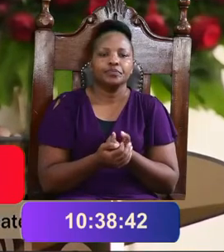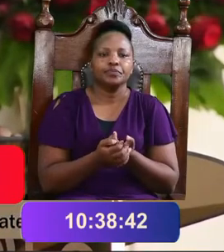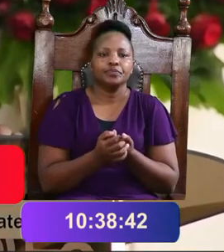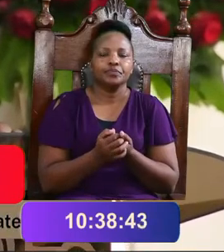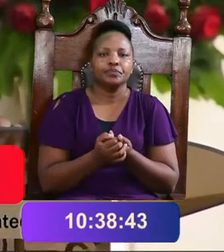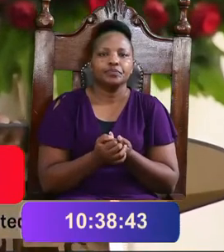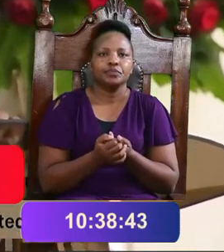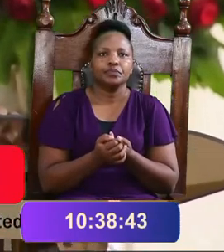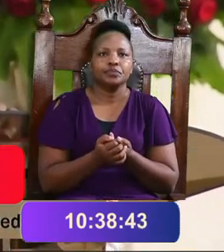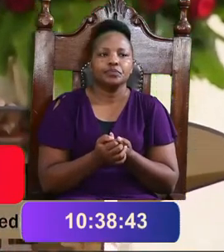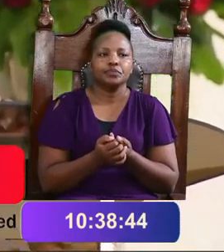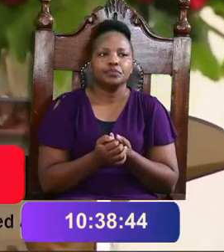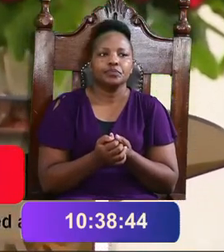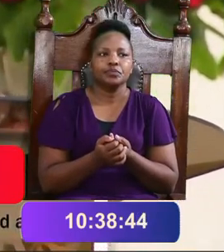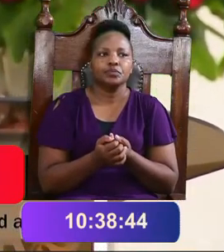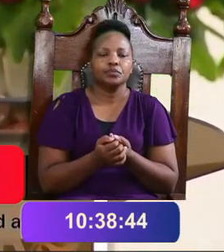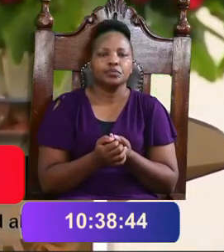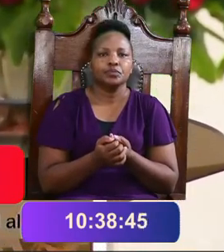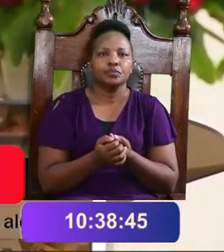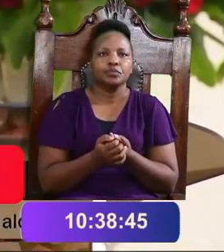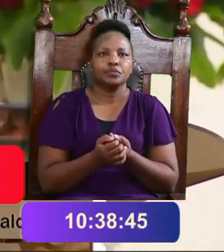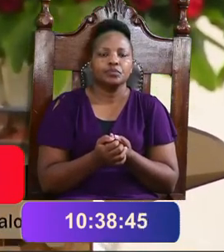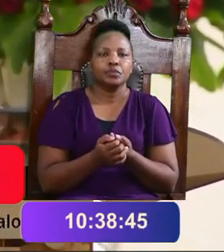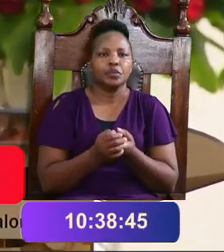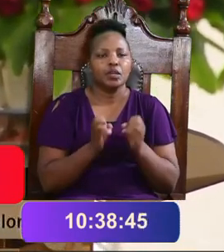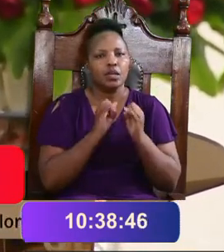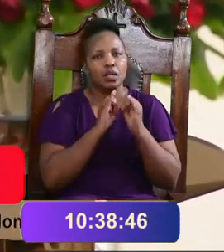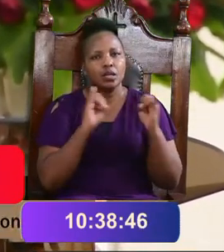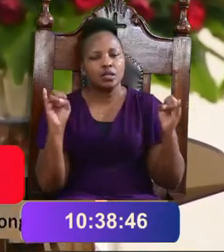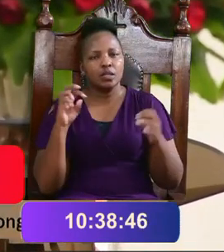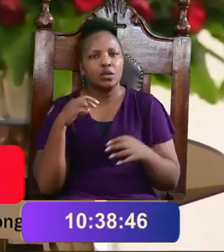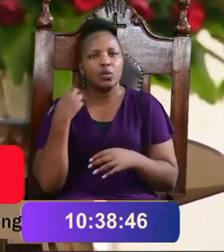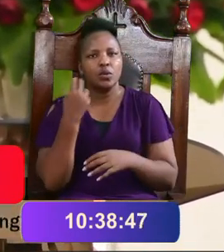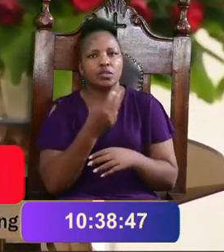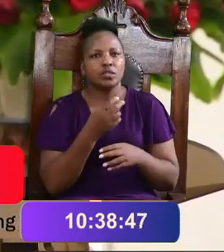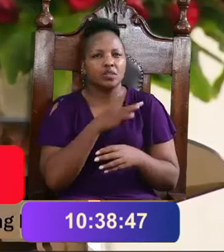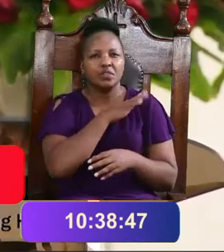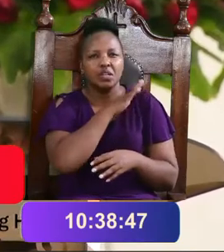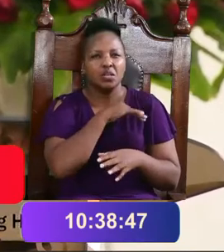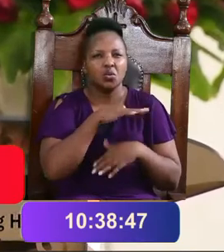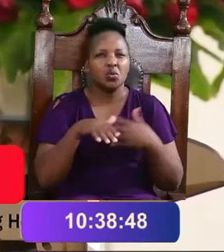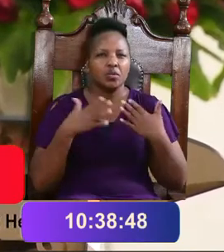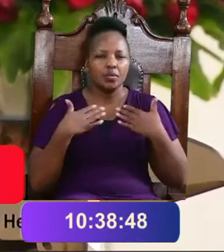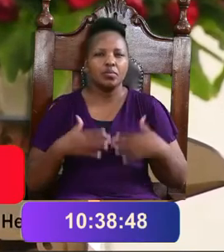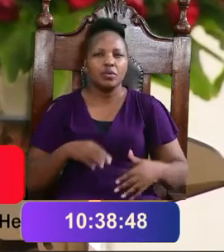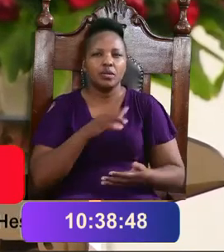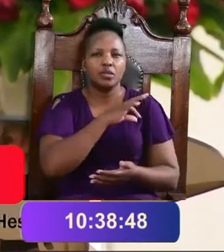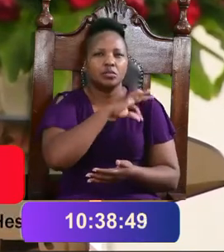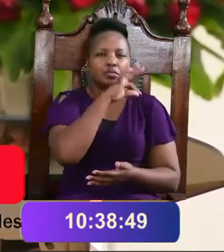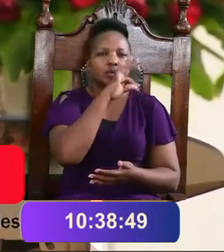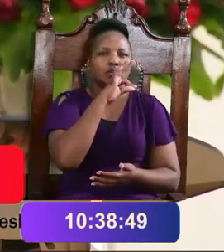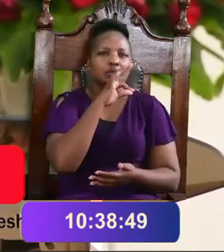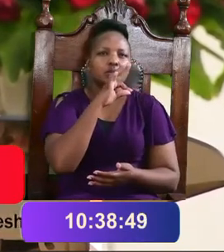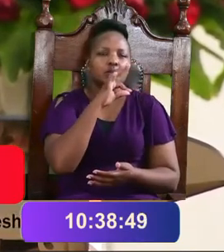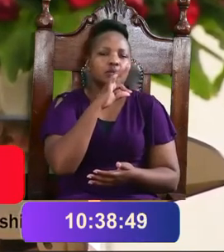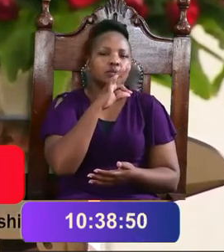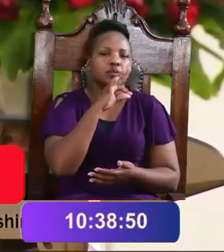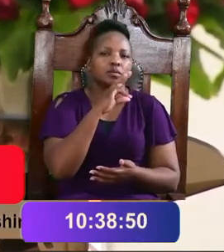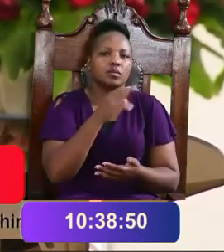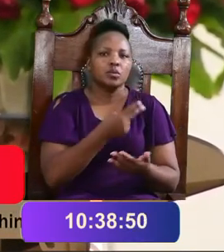kwa kuwa tuna ahadi hizo, tujitakase nafsi zetu na uchafu wote wa mwili na roho, huku tukitimiza